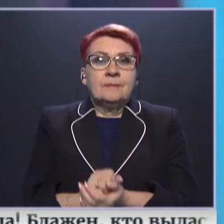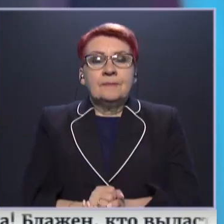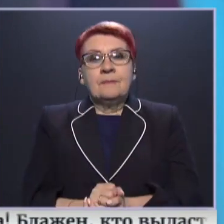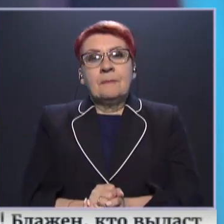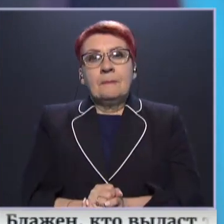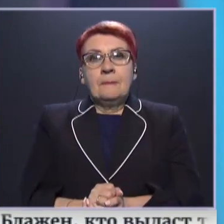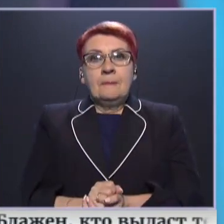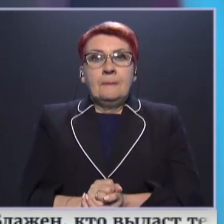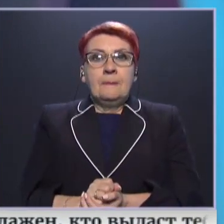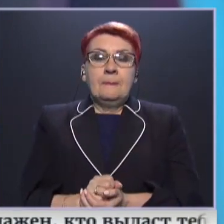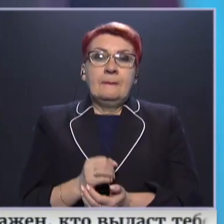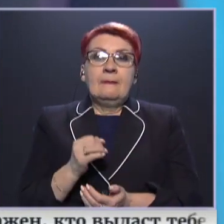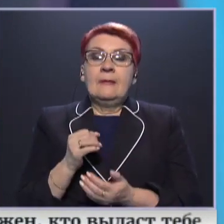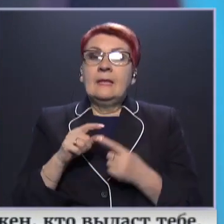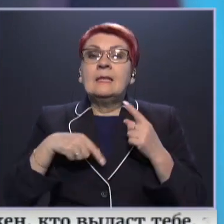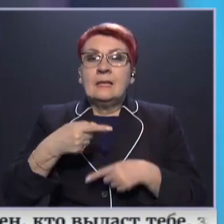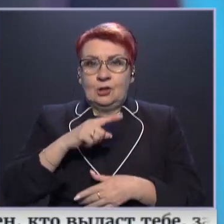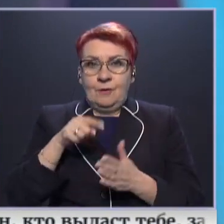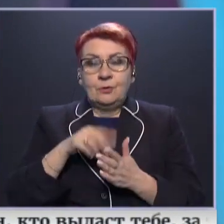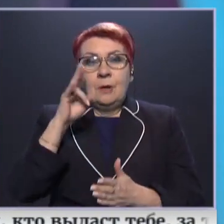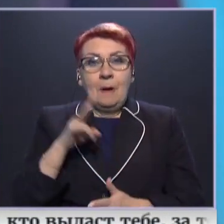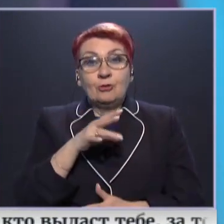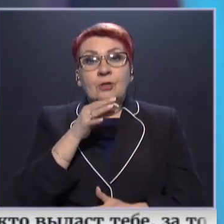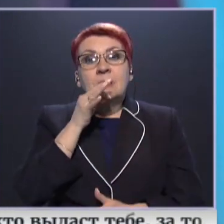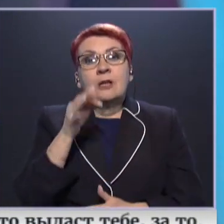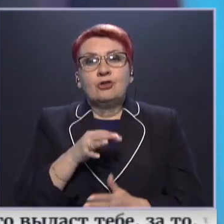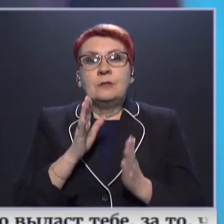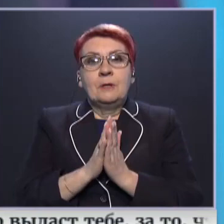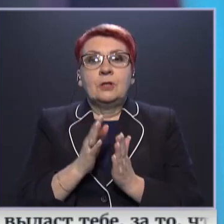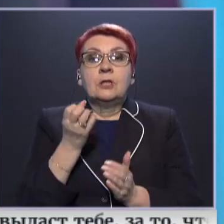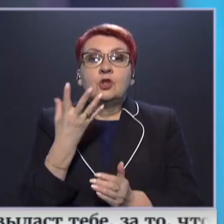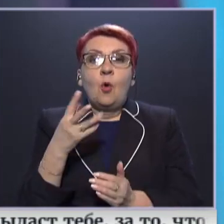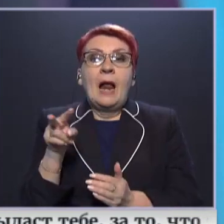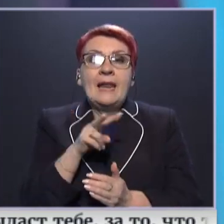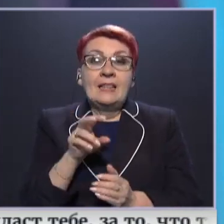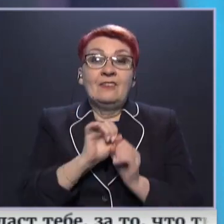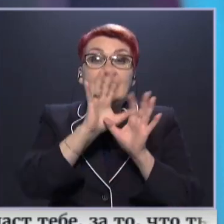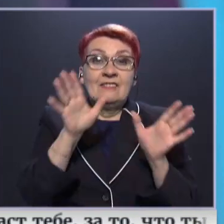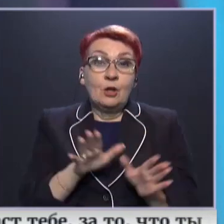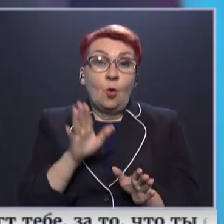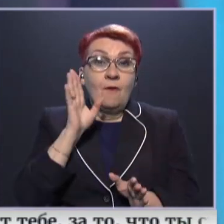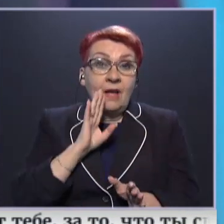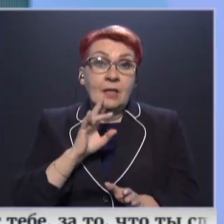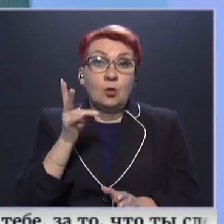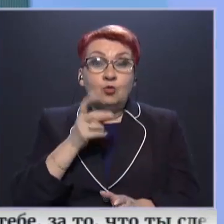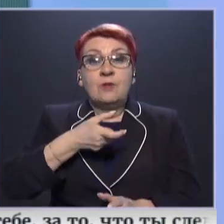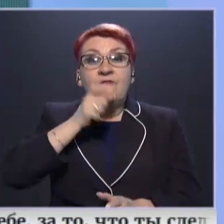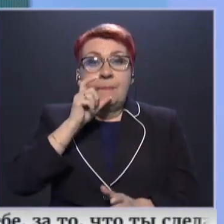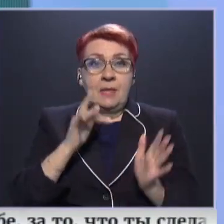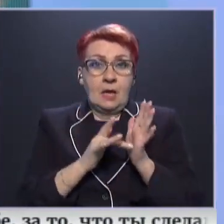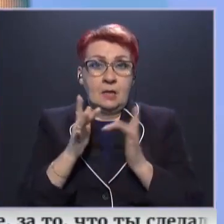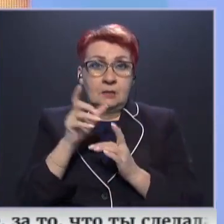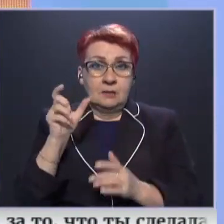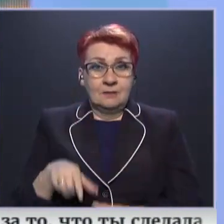и не могу обойти этот вопрос. Батюшка, скажите, пожалуйста, сколько литров святой воды необходимо христианину? Вы знаете,